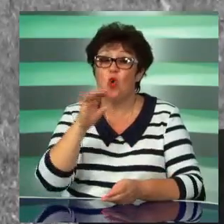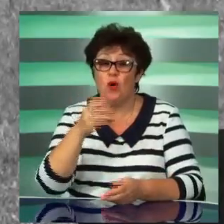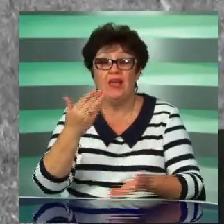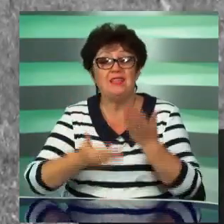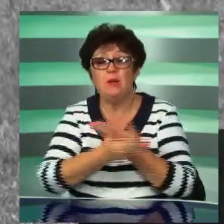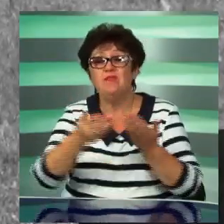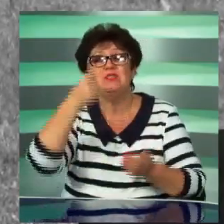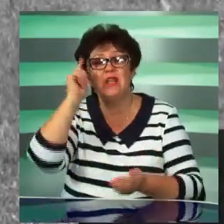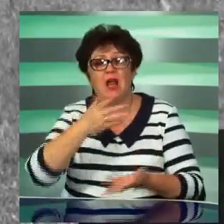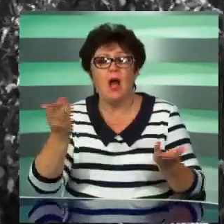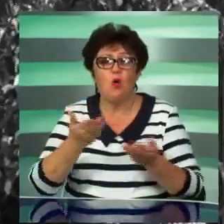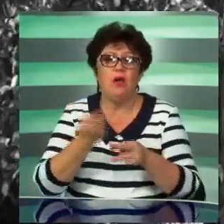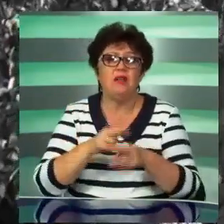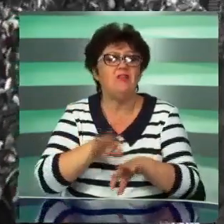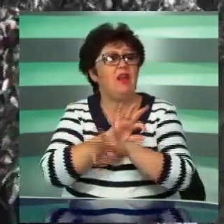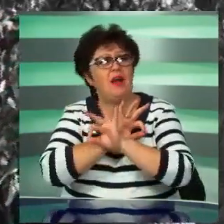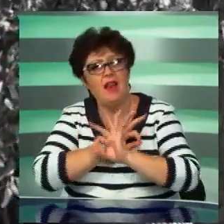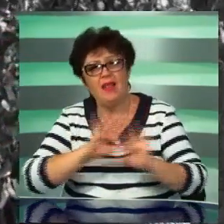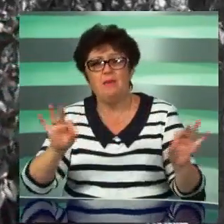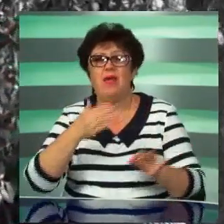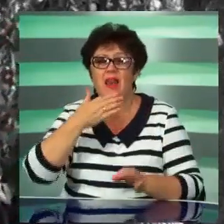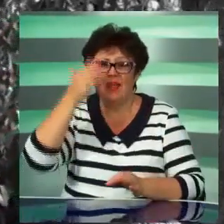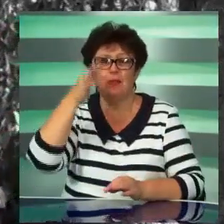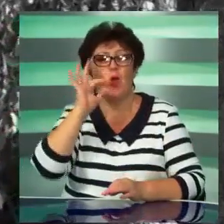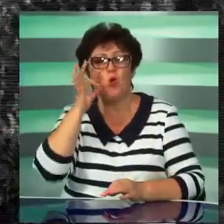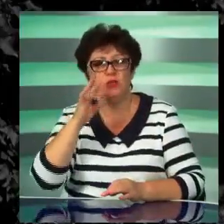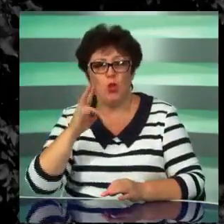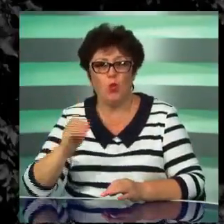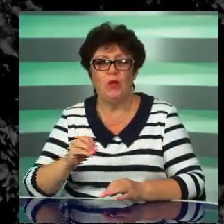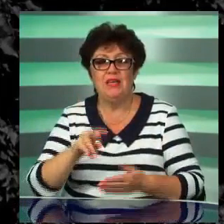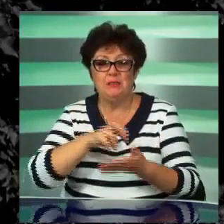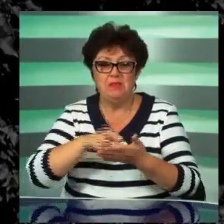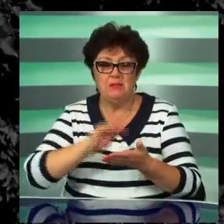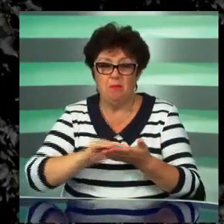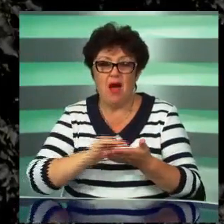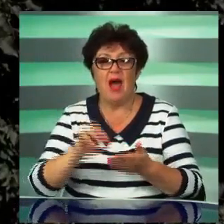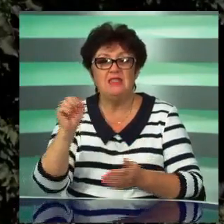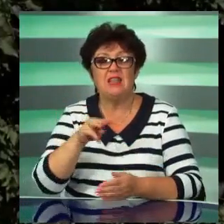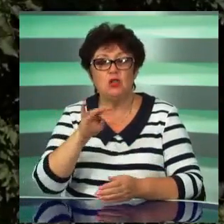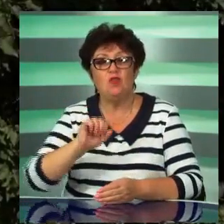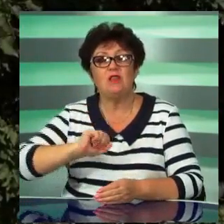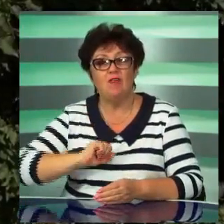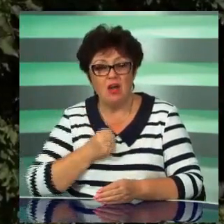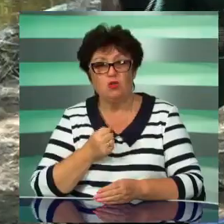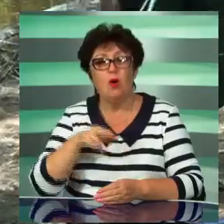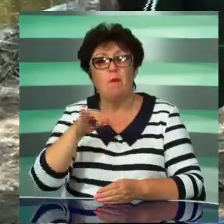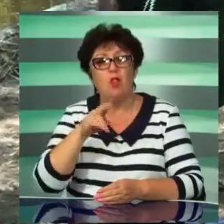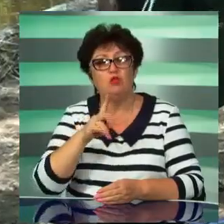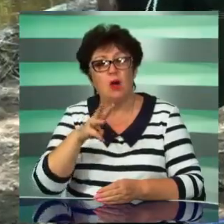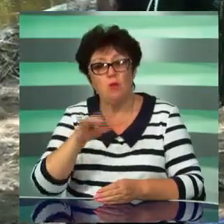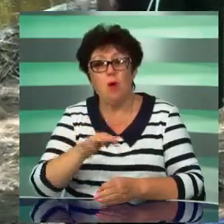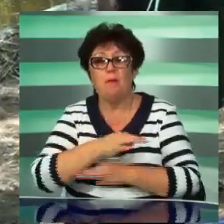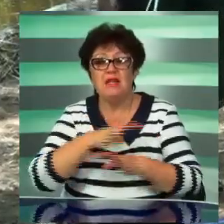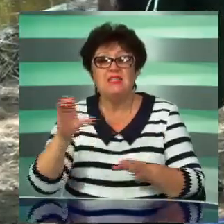если бы вы знали, какое это великолепие летом и осенью. Из письма Алексея Толстого товарищу по перу Полонскому.